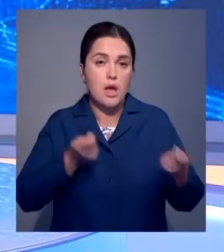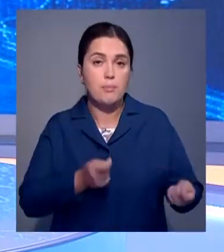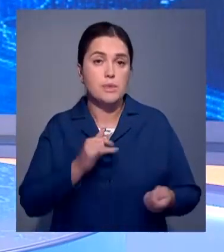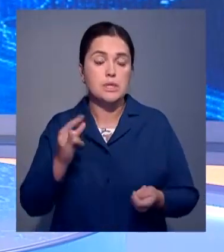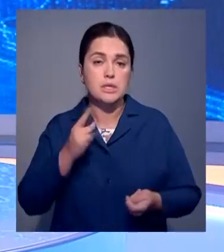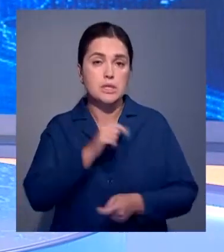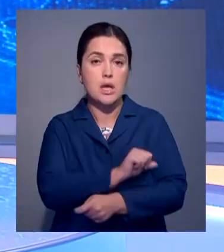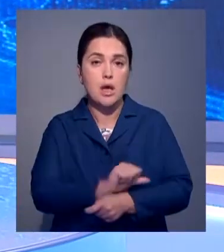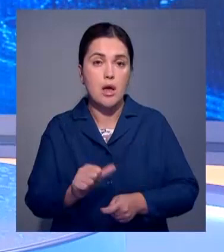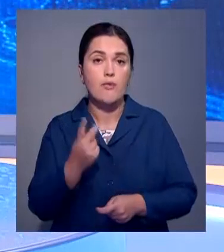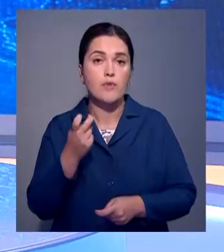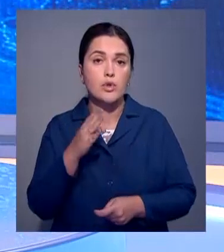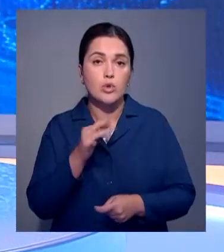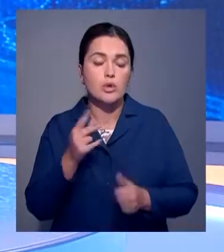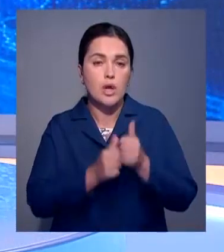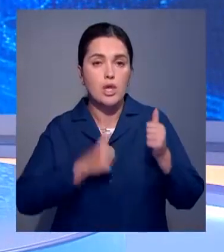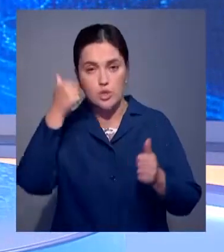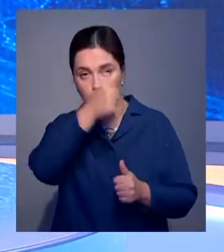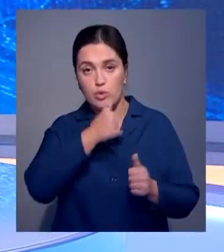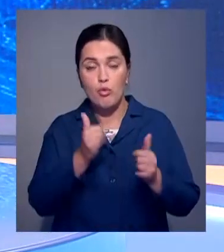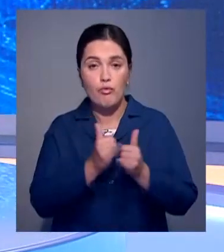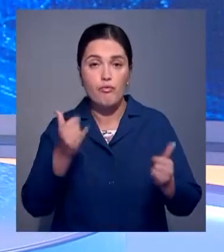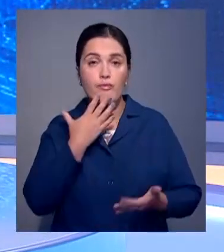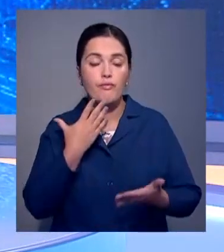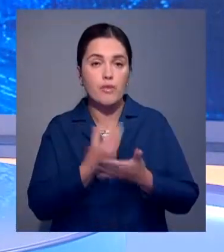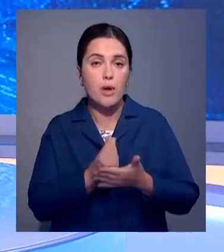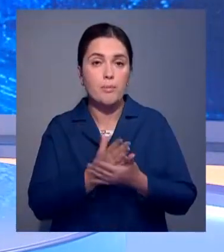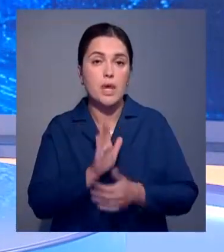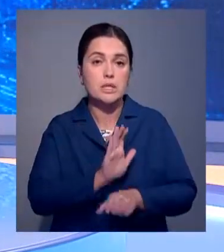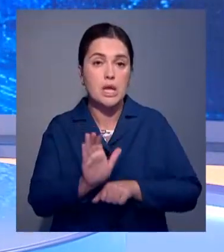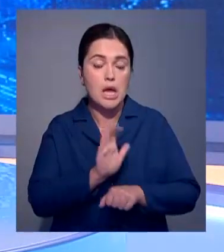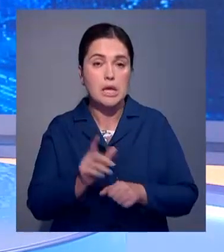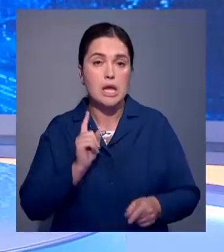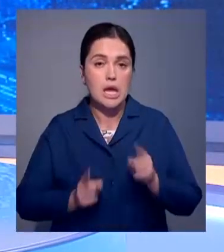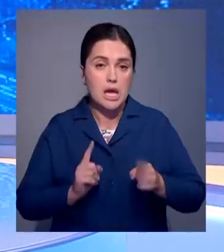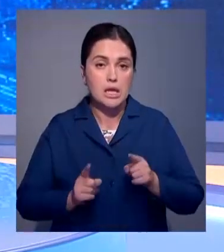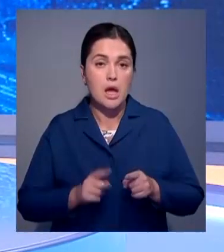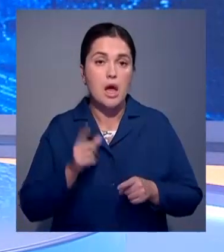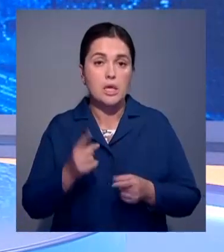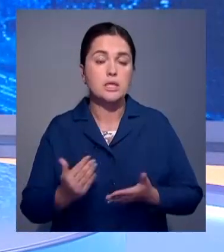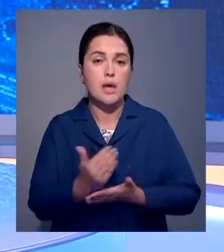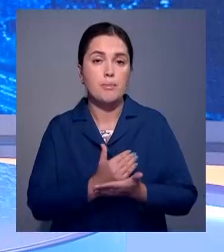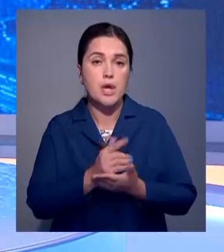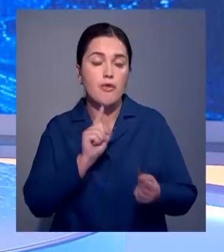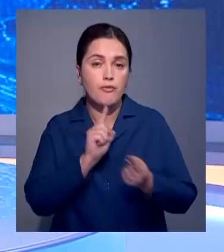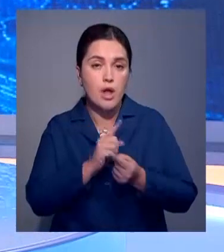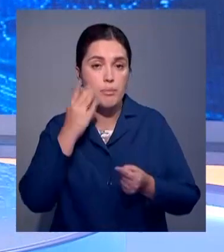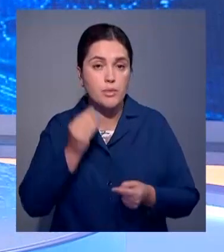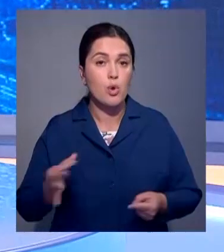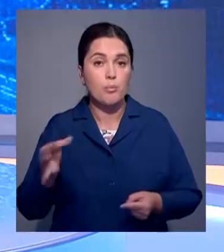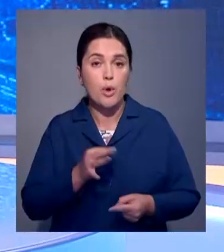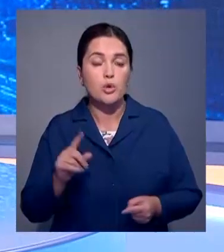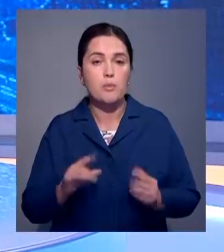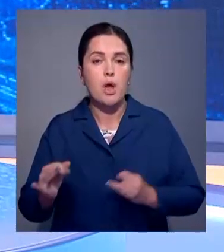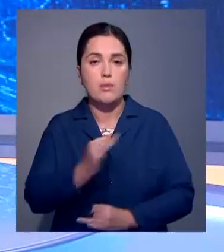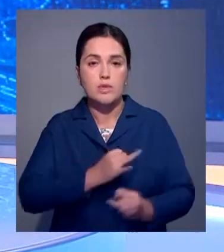других стран. Это больше 200 тонн каждый год. Но увеличить производство внутри государства реально, считают садоводы. Они собрались на встрече в Алматинской области,